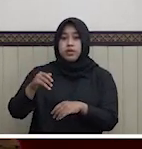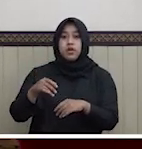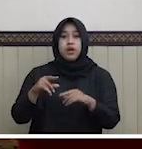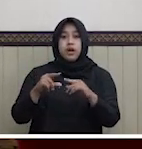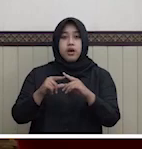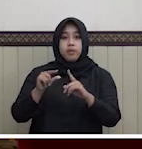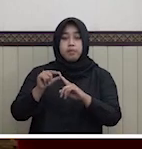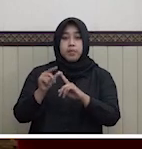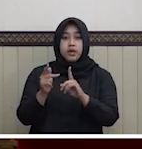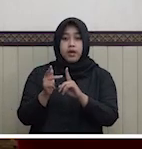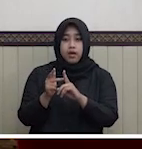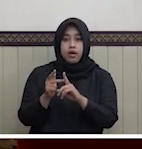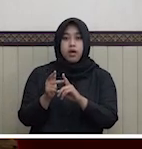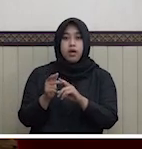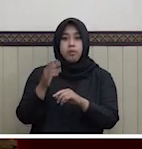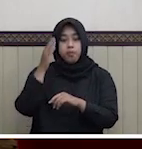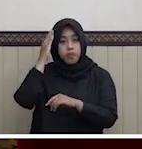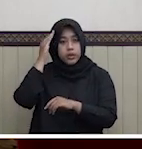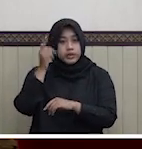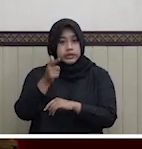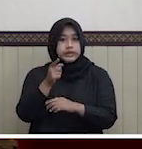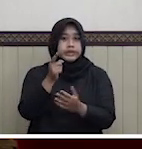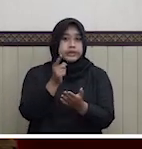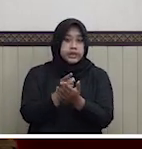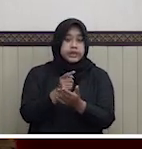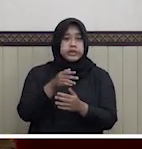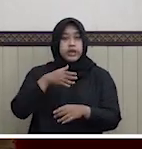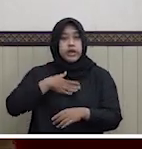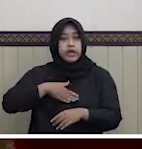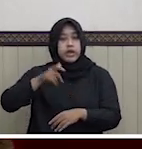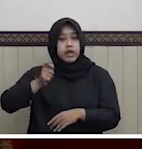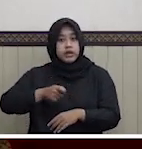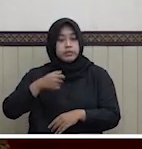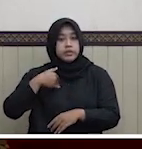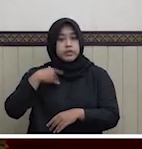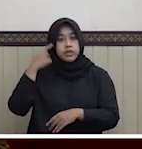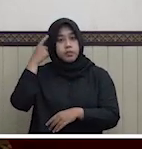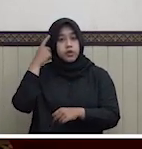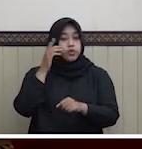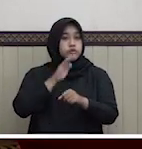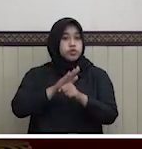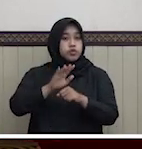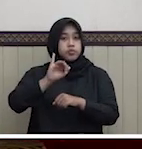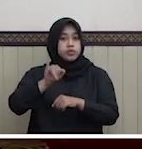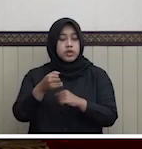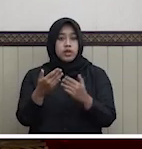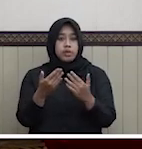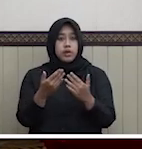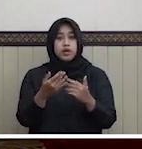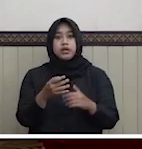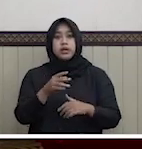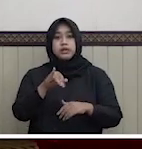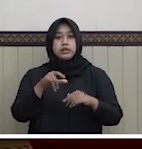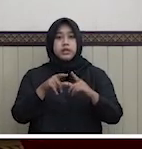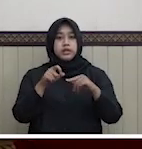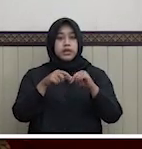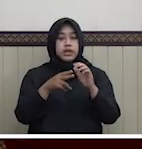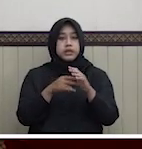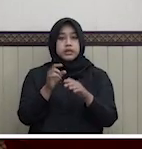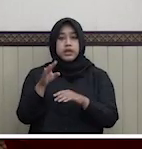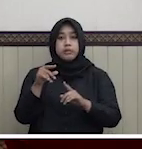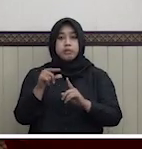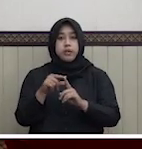aparat penegak hukum polisi Jaksa Hakim Shakira cukup punya pijakan ya itu selain